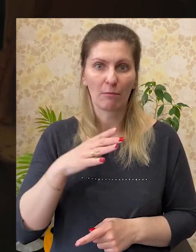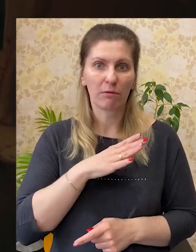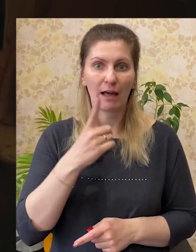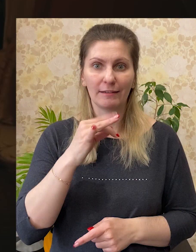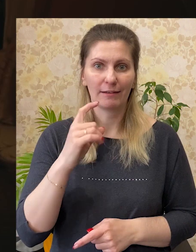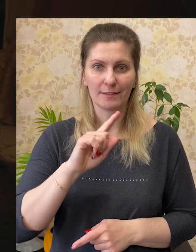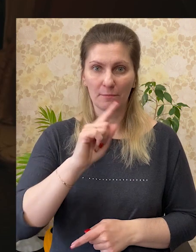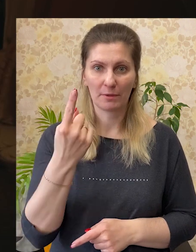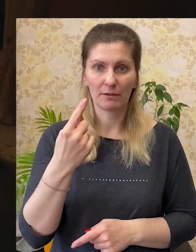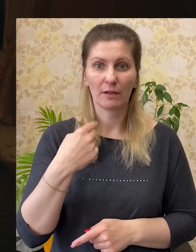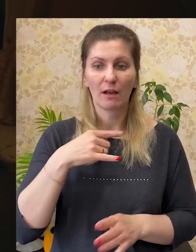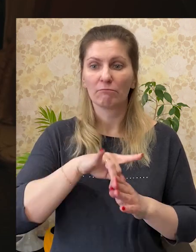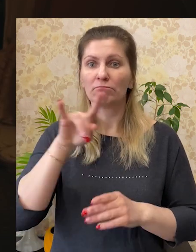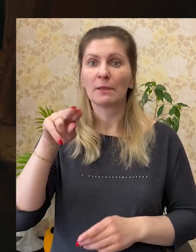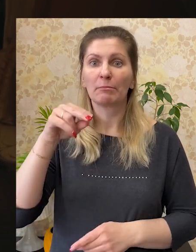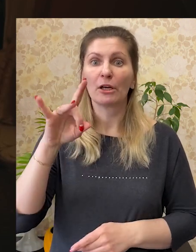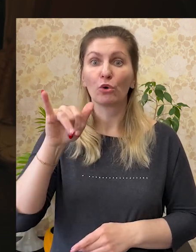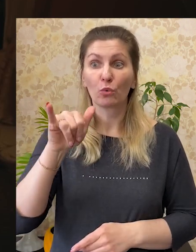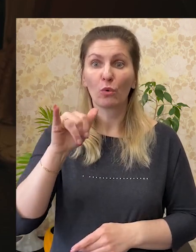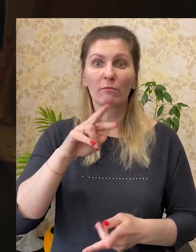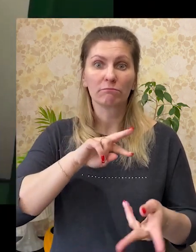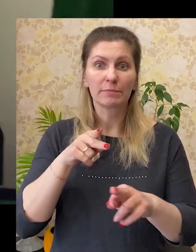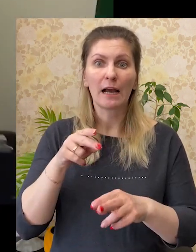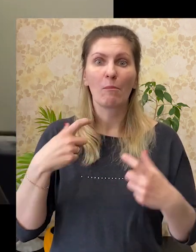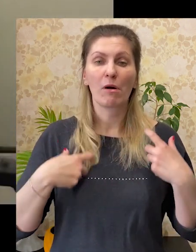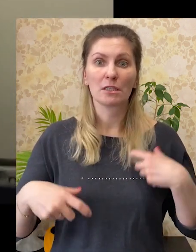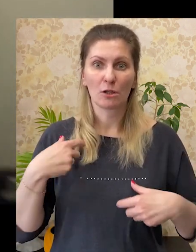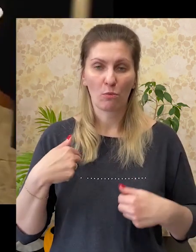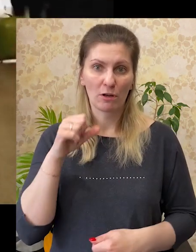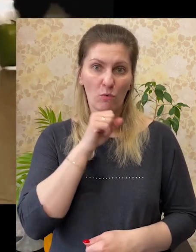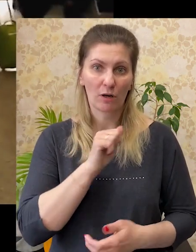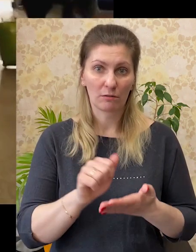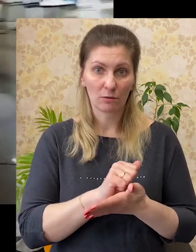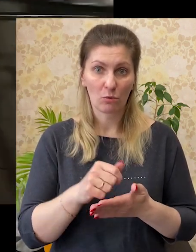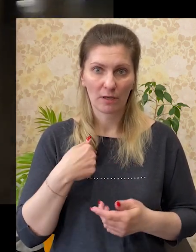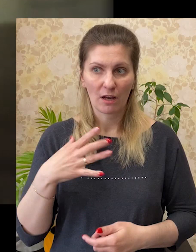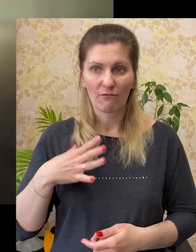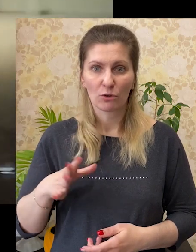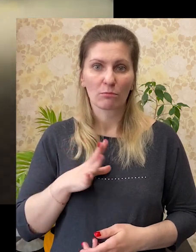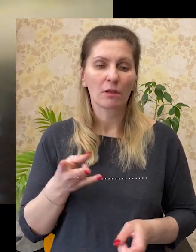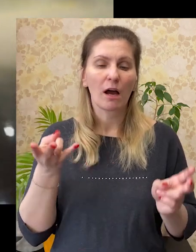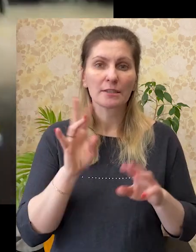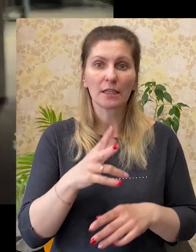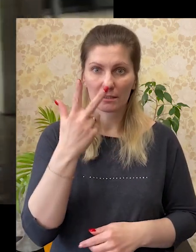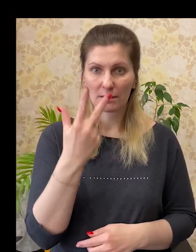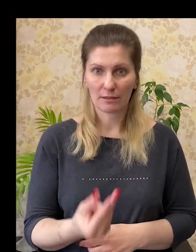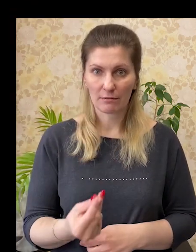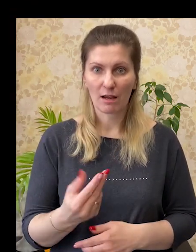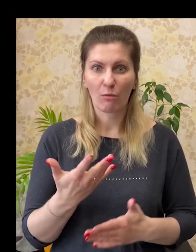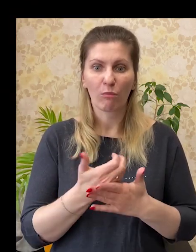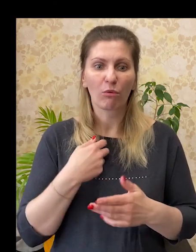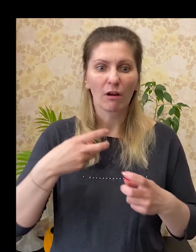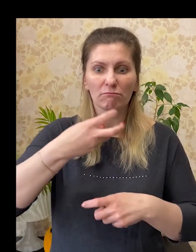летела в Перу, на пересадке в Барселоне у меня украли документы. Мне пришлось провести там 3 дня в аэропорту несколько раз, да, на